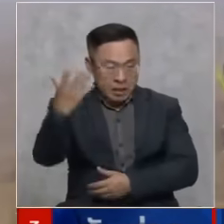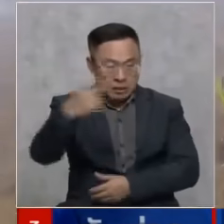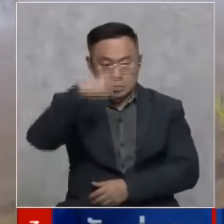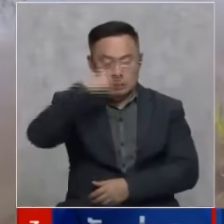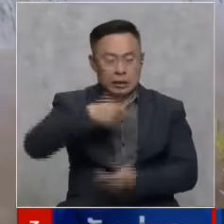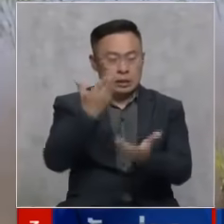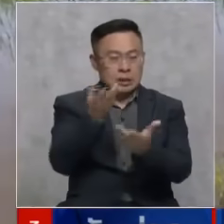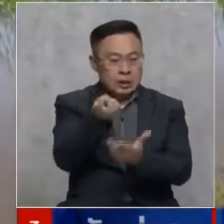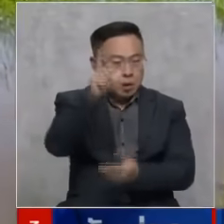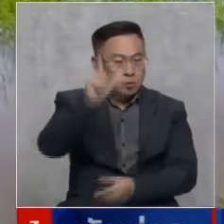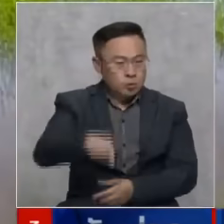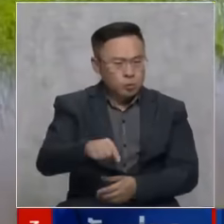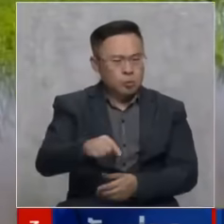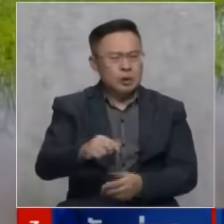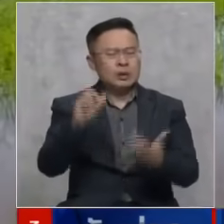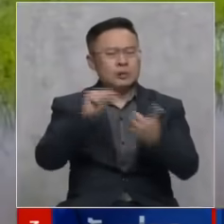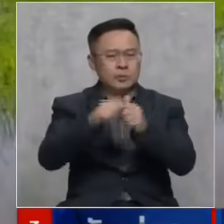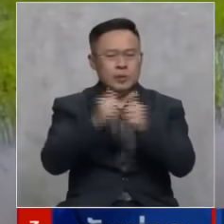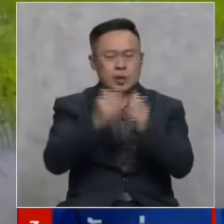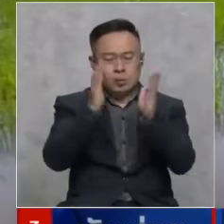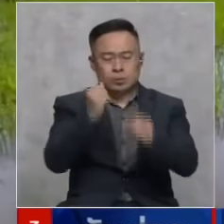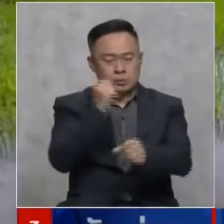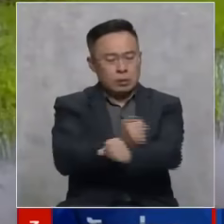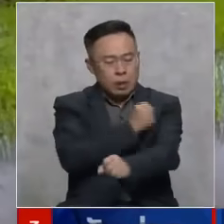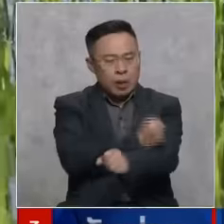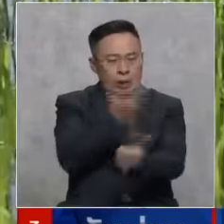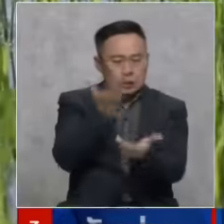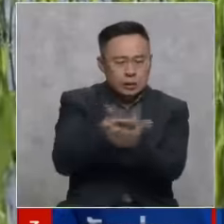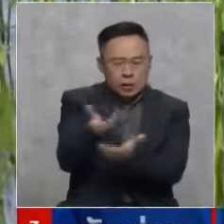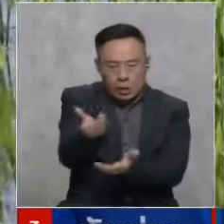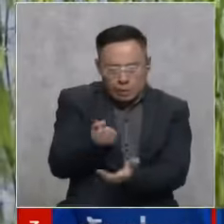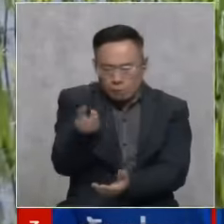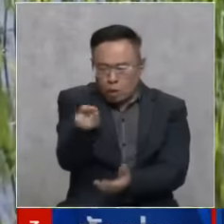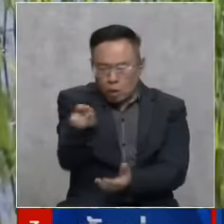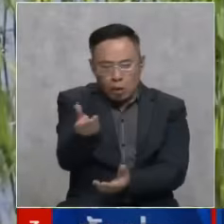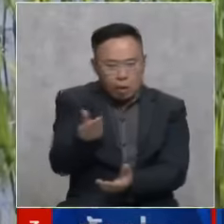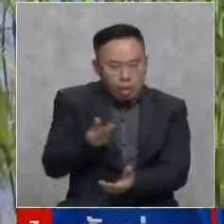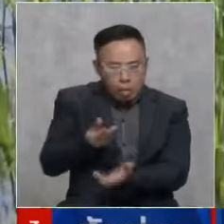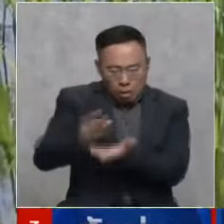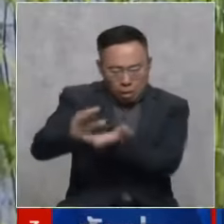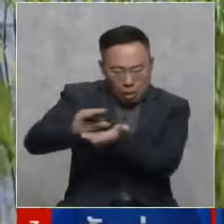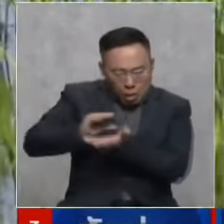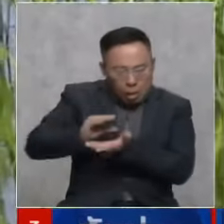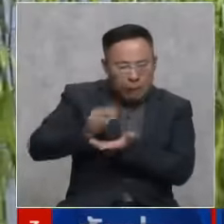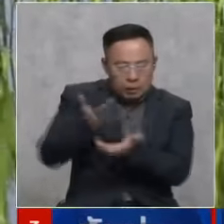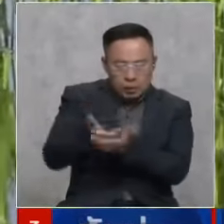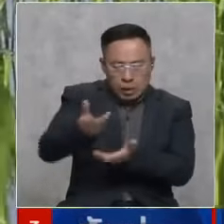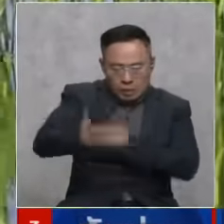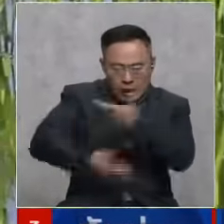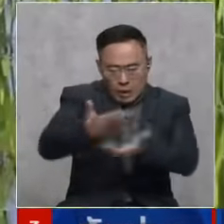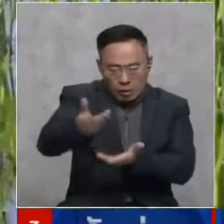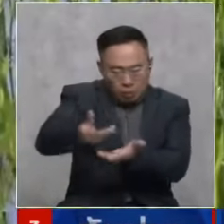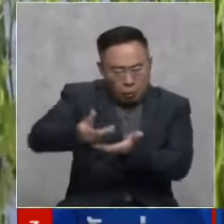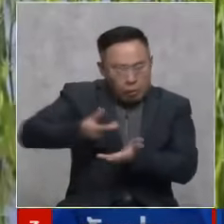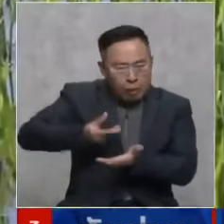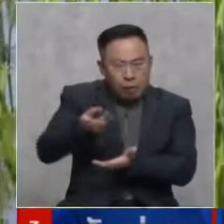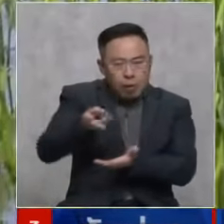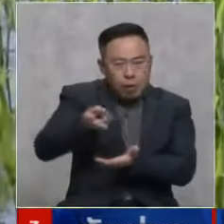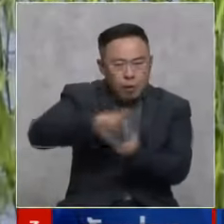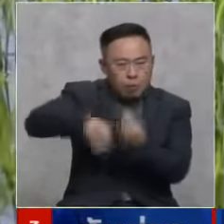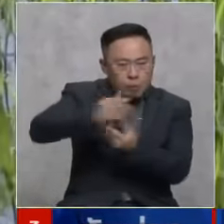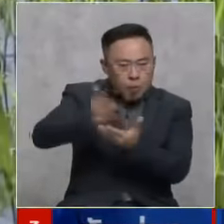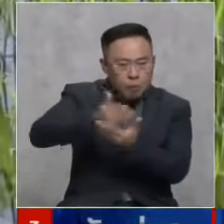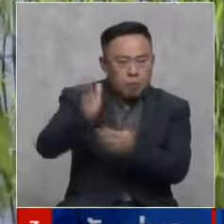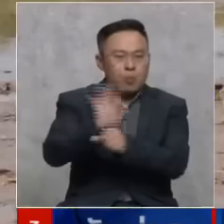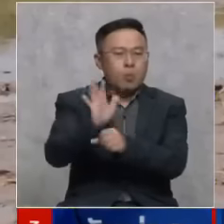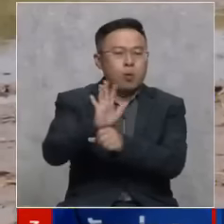รกรไม่มีความสามารถในการชำระหนี้เป็นเหตุให้หนี้ครัวเรือนสูงตามไปด้วยการพักหนี้เป็นการแก้ปัญหาระยะสั้นแต่หากมอง